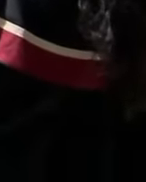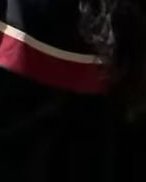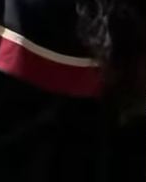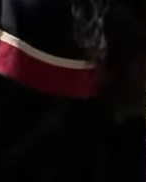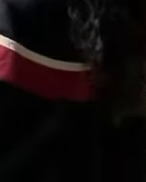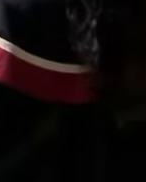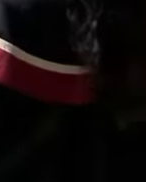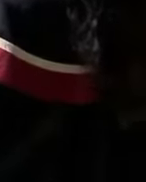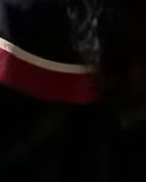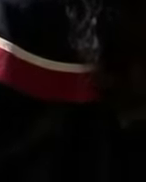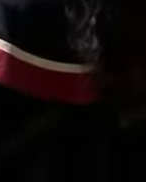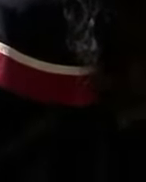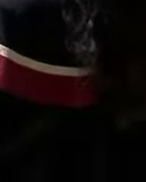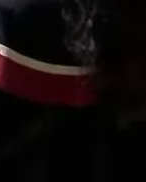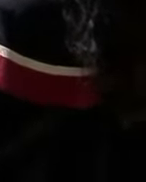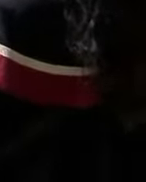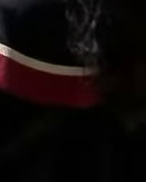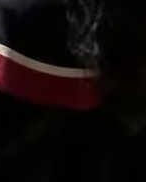Pria